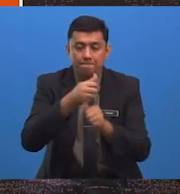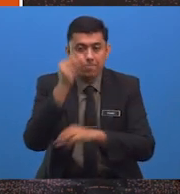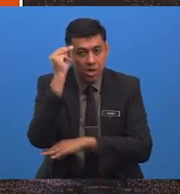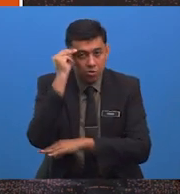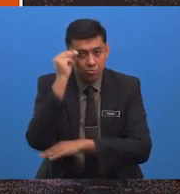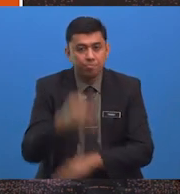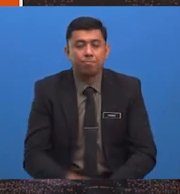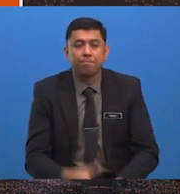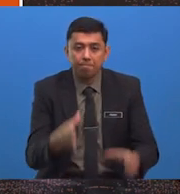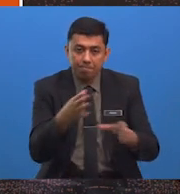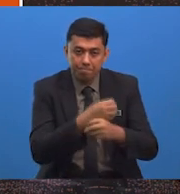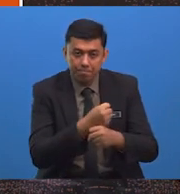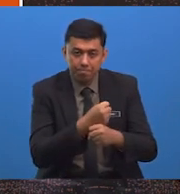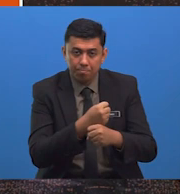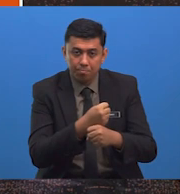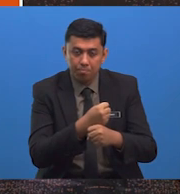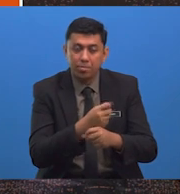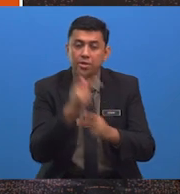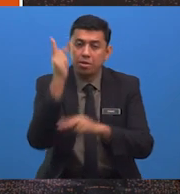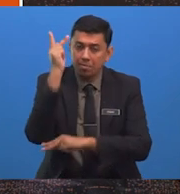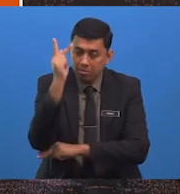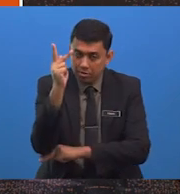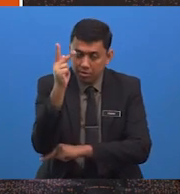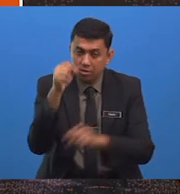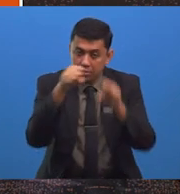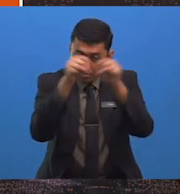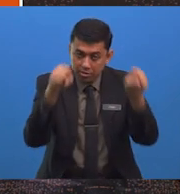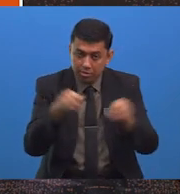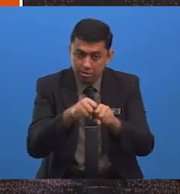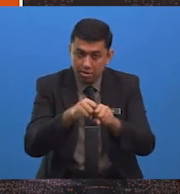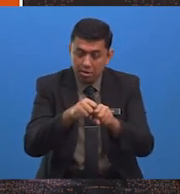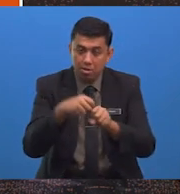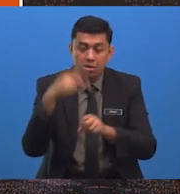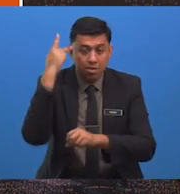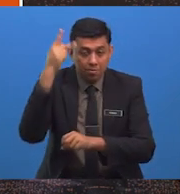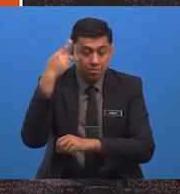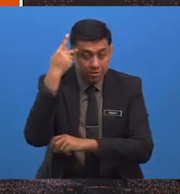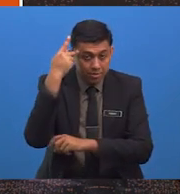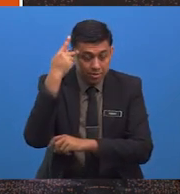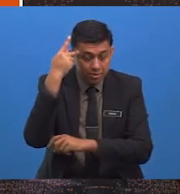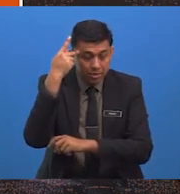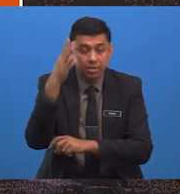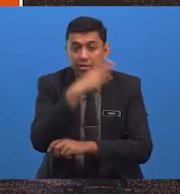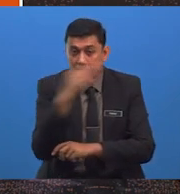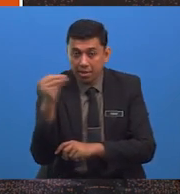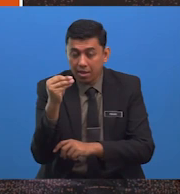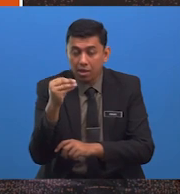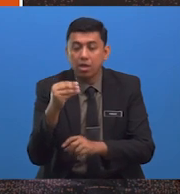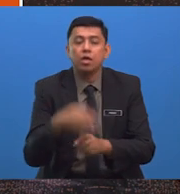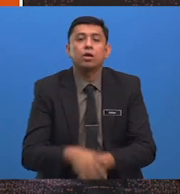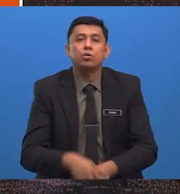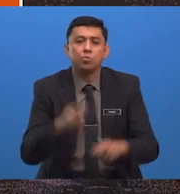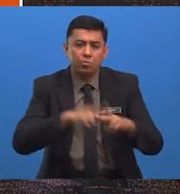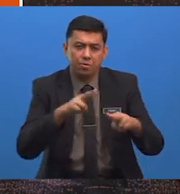ialah dapat memperkukuhkan sistem politik dan kedudukan pemerintah.